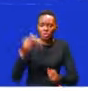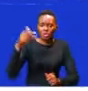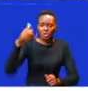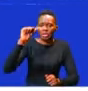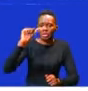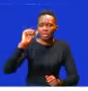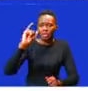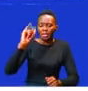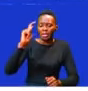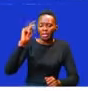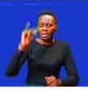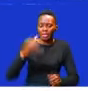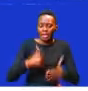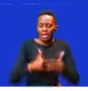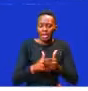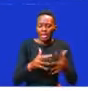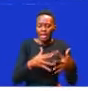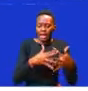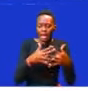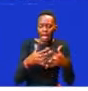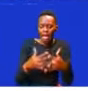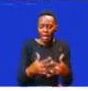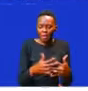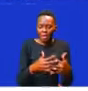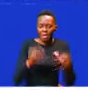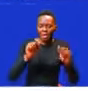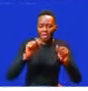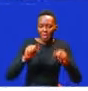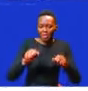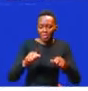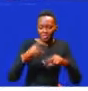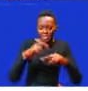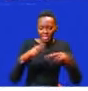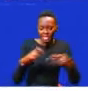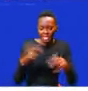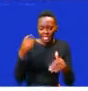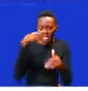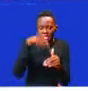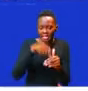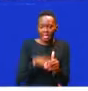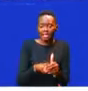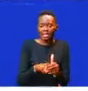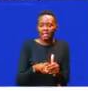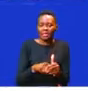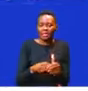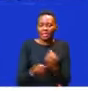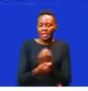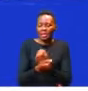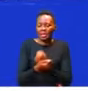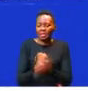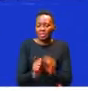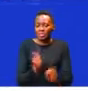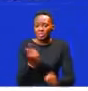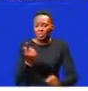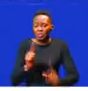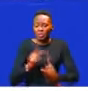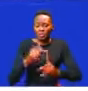karibu na Amerikani lazima tuichunguze sana. Huwezi kwenda kwa